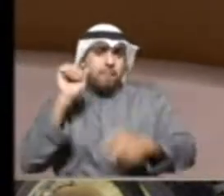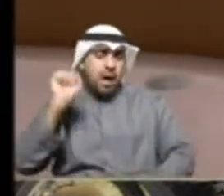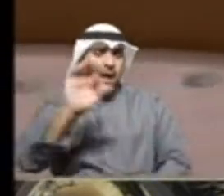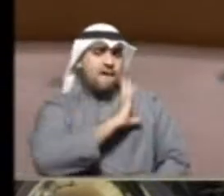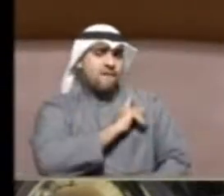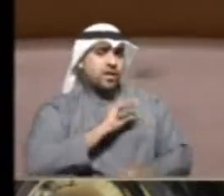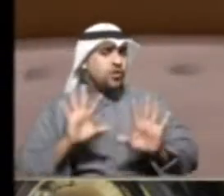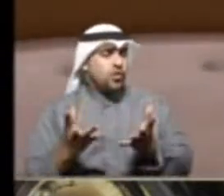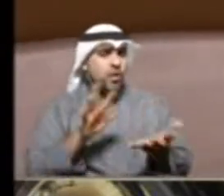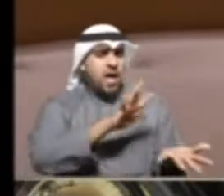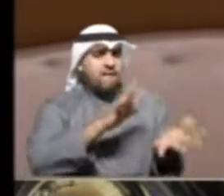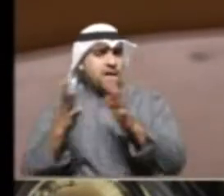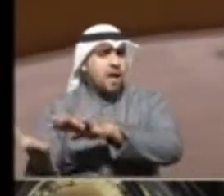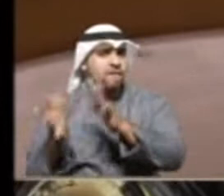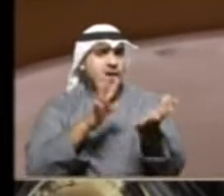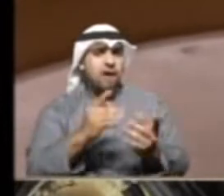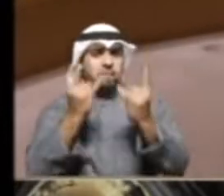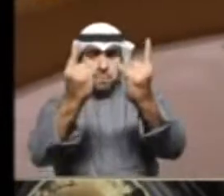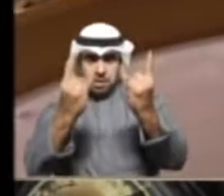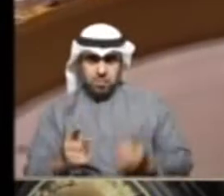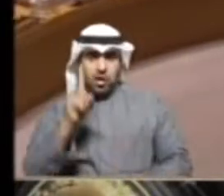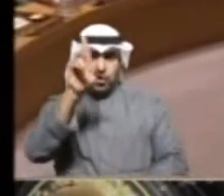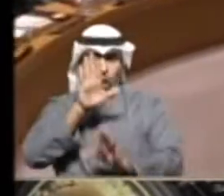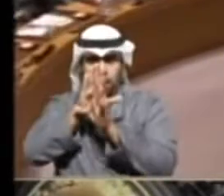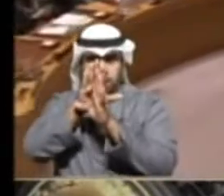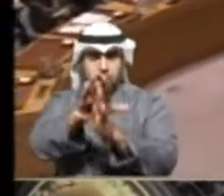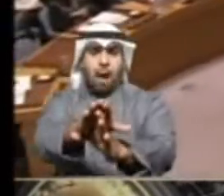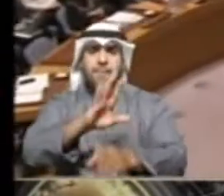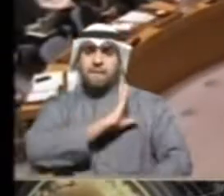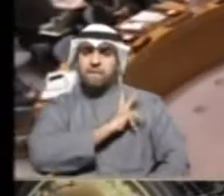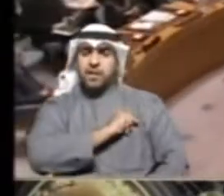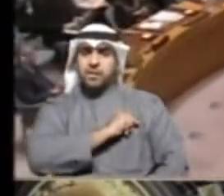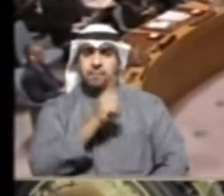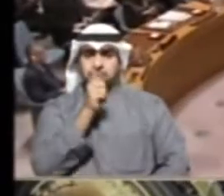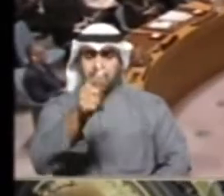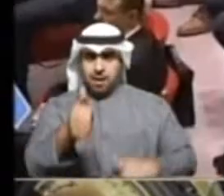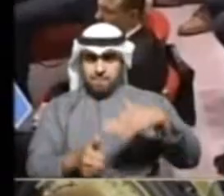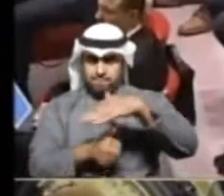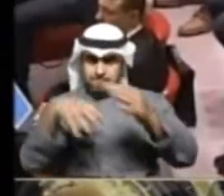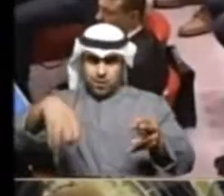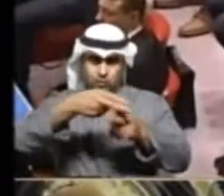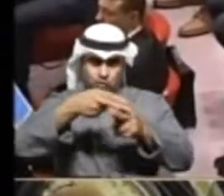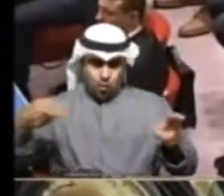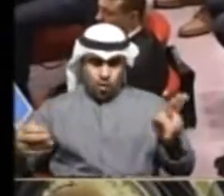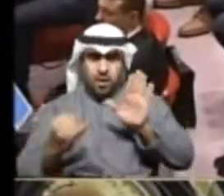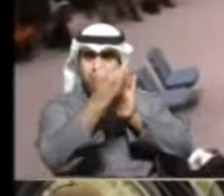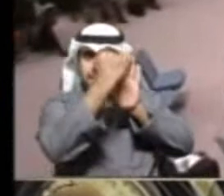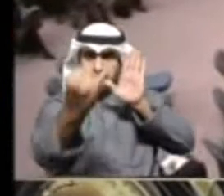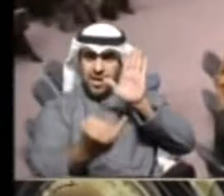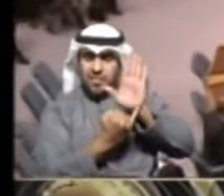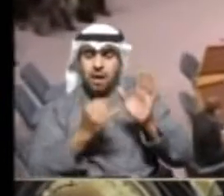خلال رئاستها لمجلس الأمن الدولي على دعم عمل مجلس الأمن والتأكيد على مبادئ وميثاق الأمم